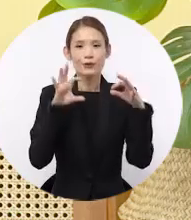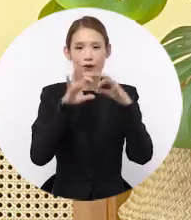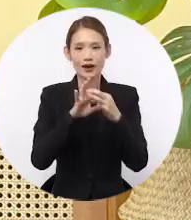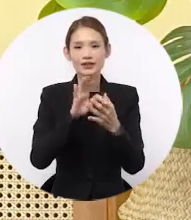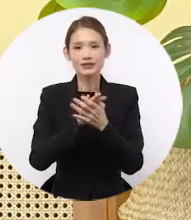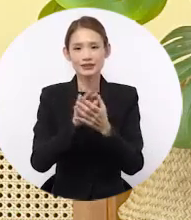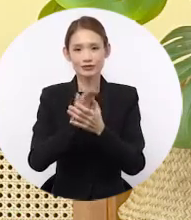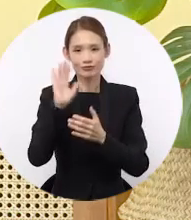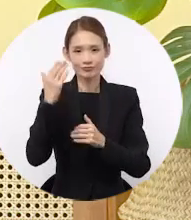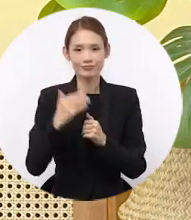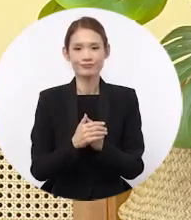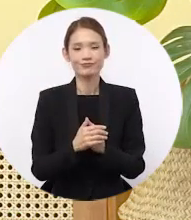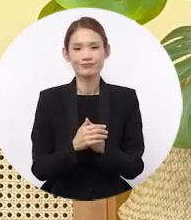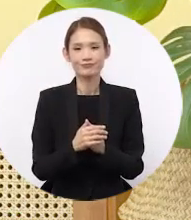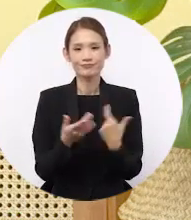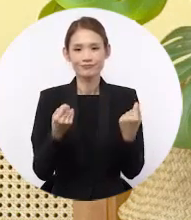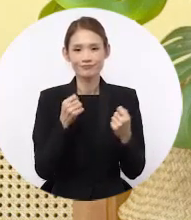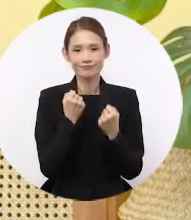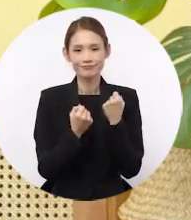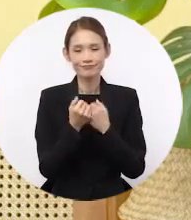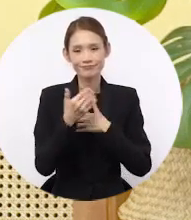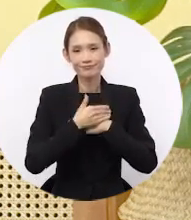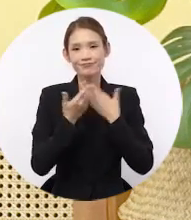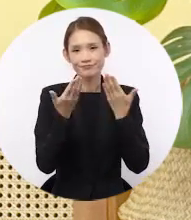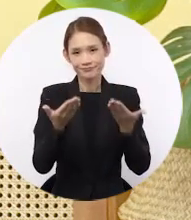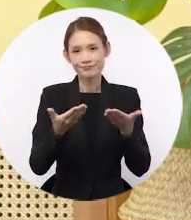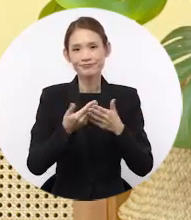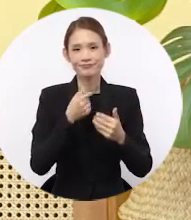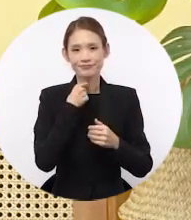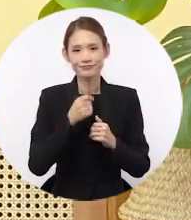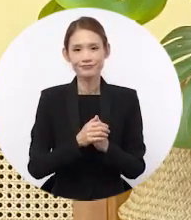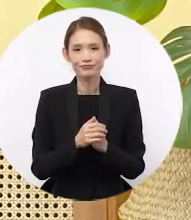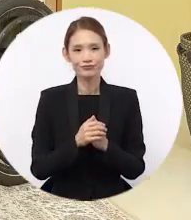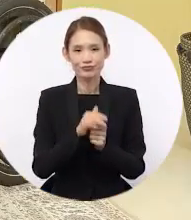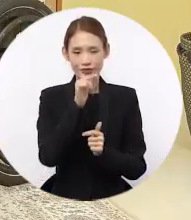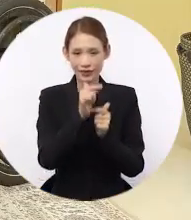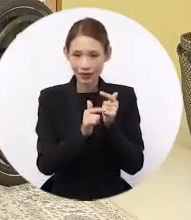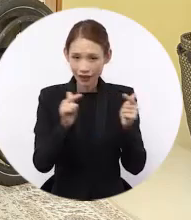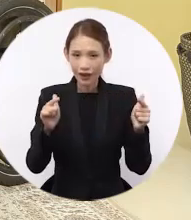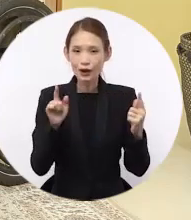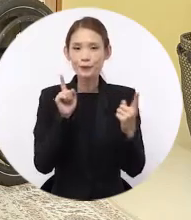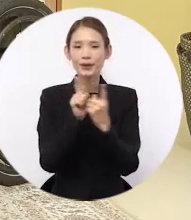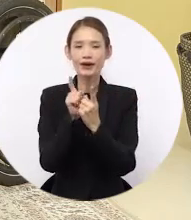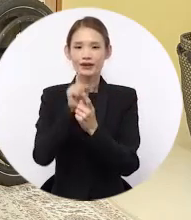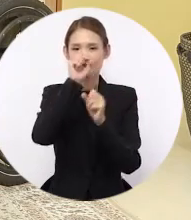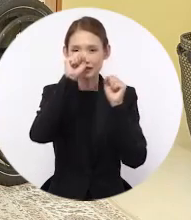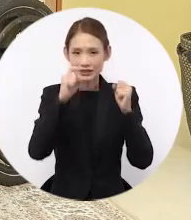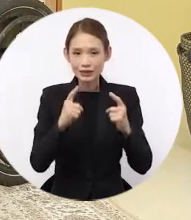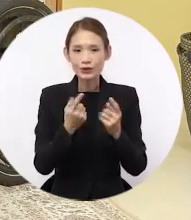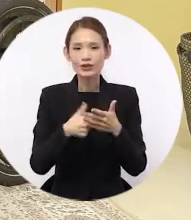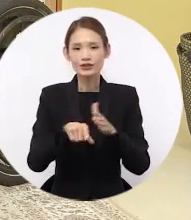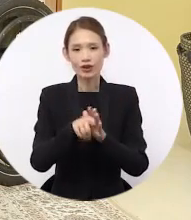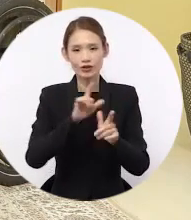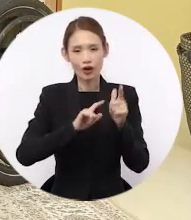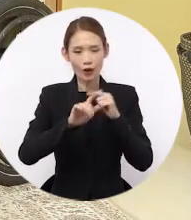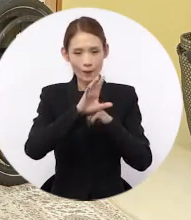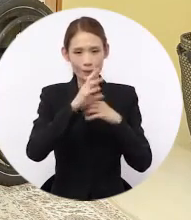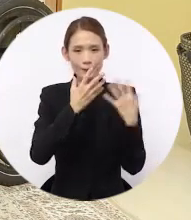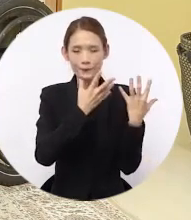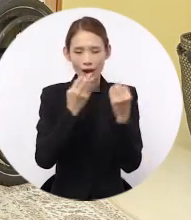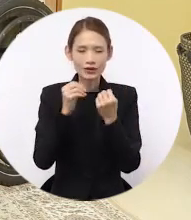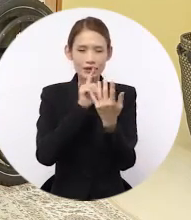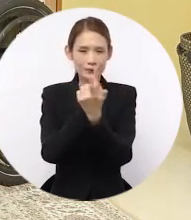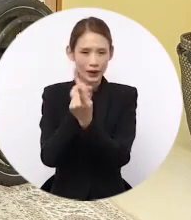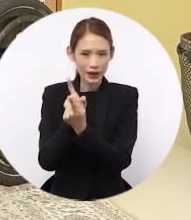서로 친구가 되는 거죠. 네, 저는 그런 말들을 해보고 싶었습니다. 다양하게 만날 수 있는 기회를 위해서 예. 더 많이